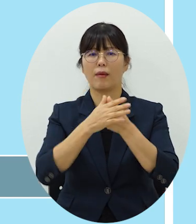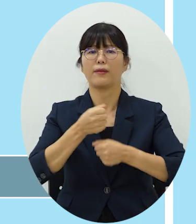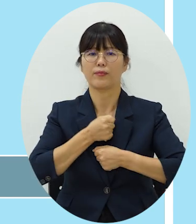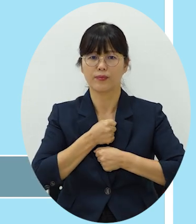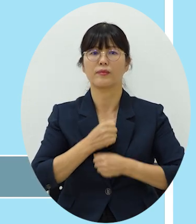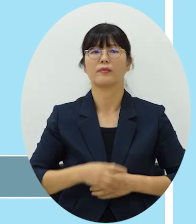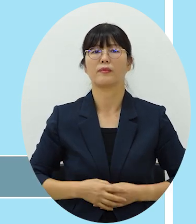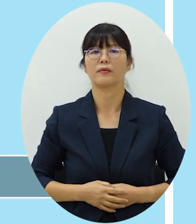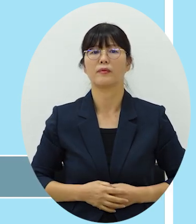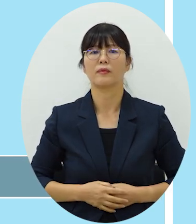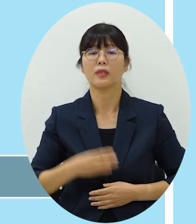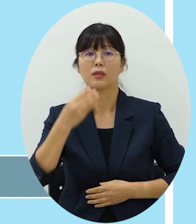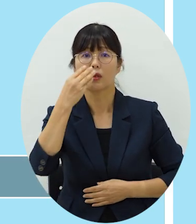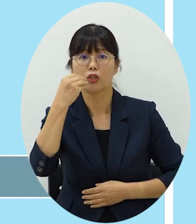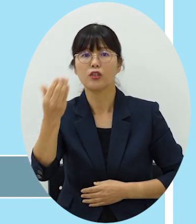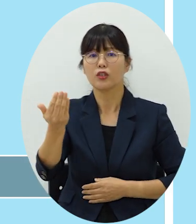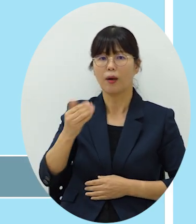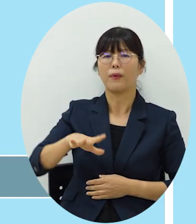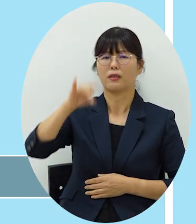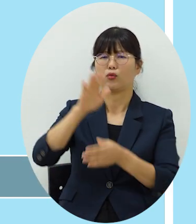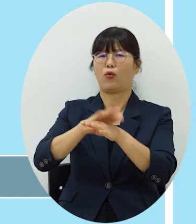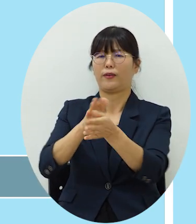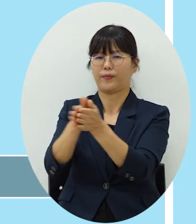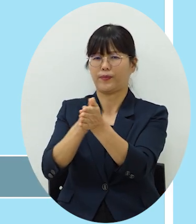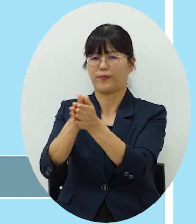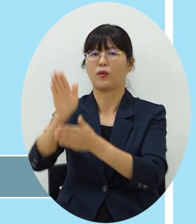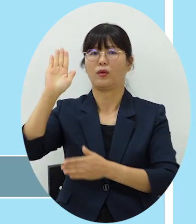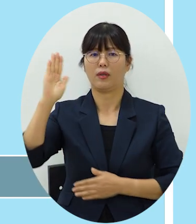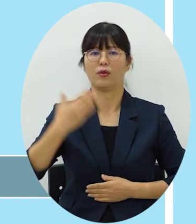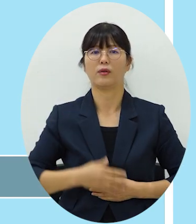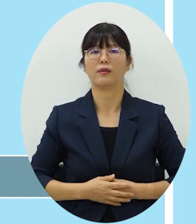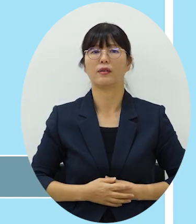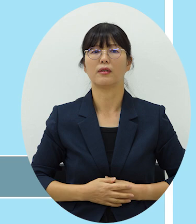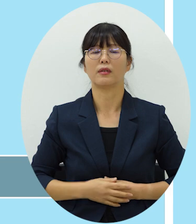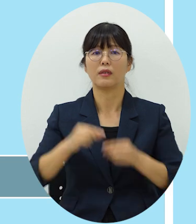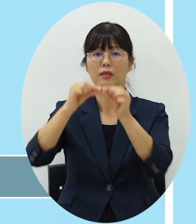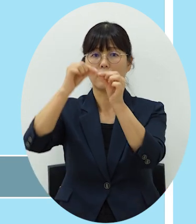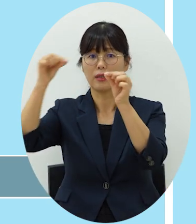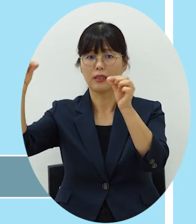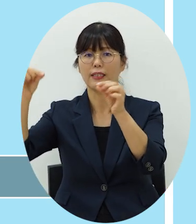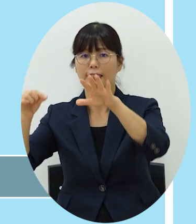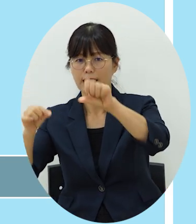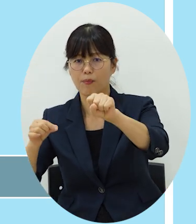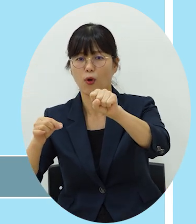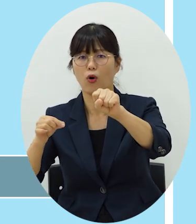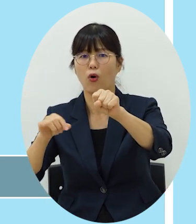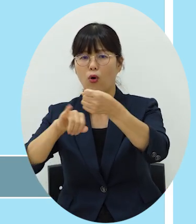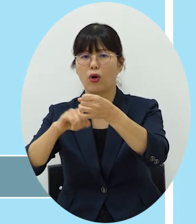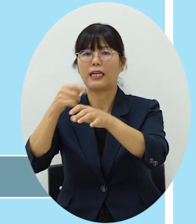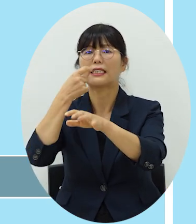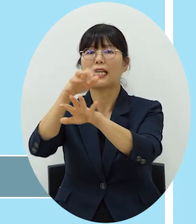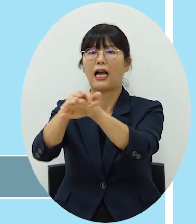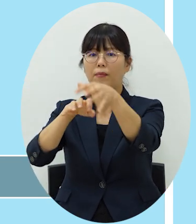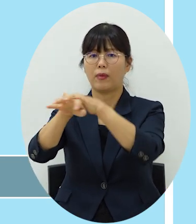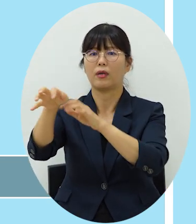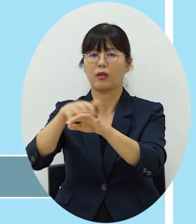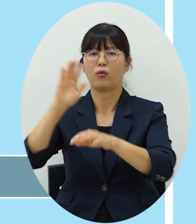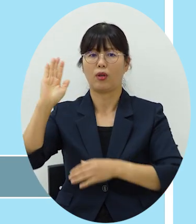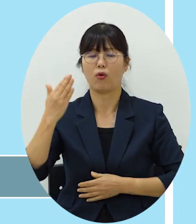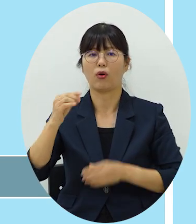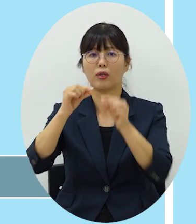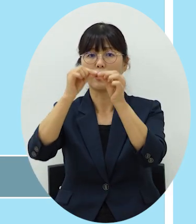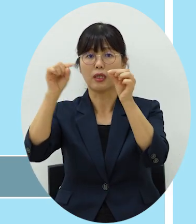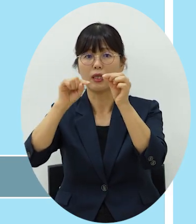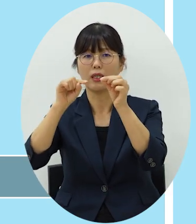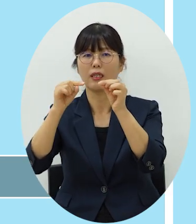주의합니다. 흡인 전 먼저 손을 깨끗이 씻도록 합니다. 카테터를 잡는 손은 꼭 장갑을 착용하도록 하며